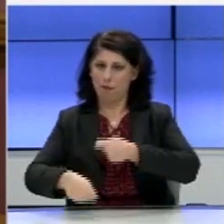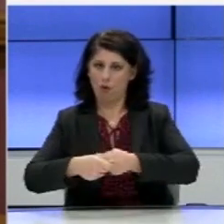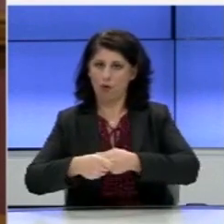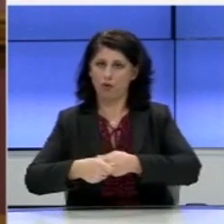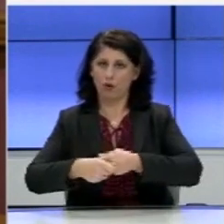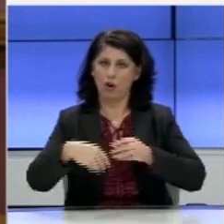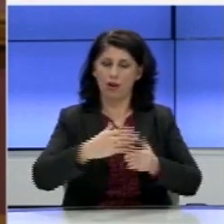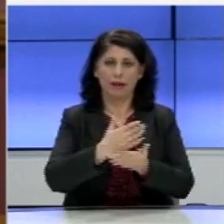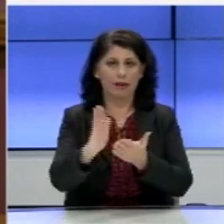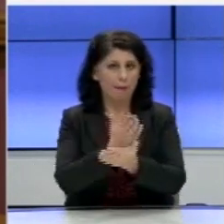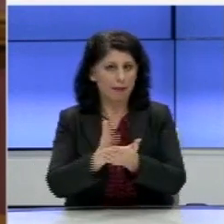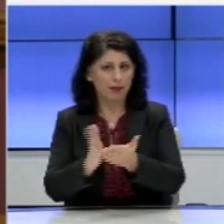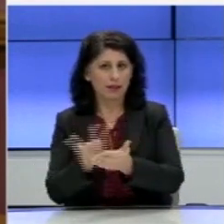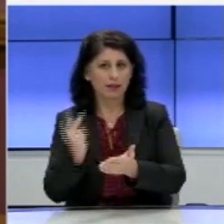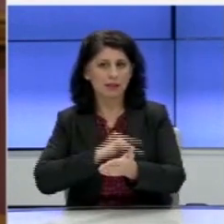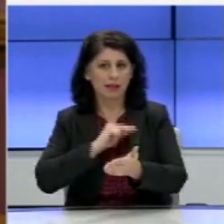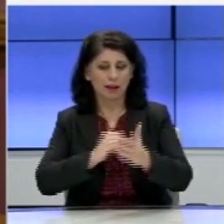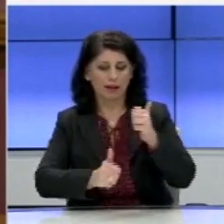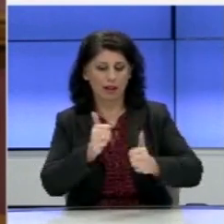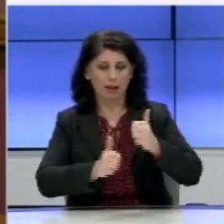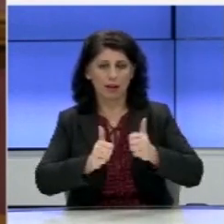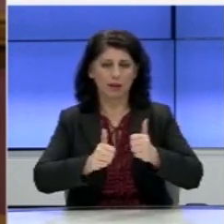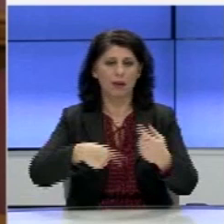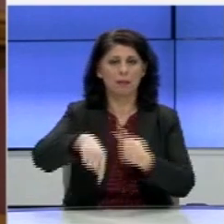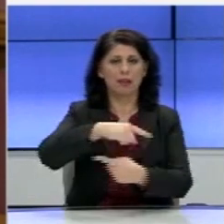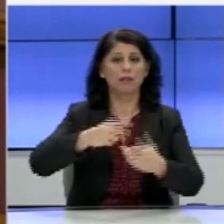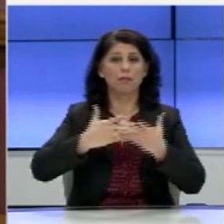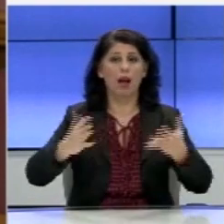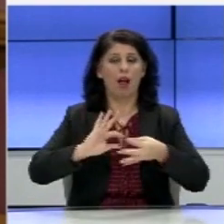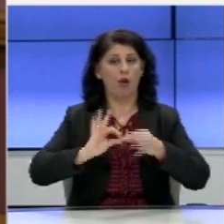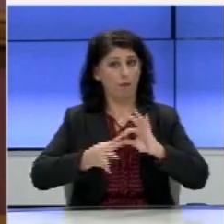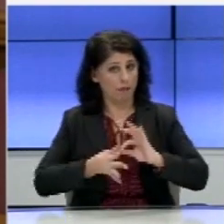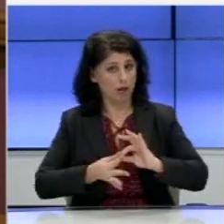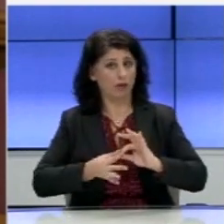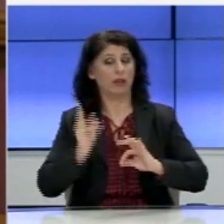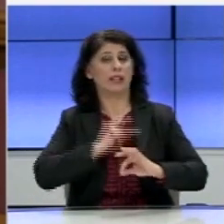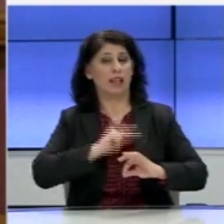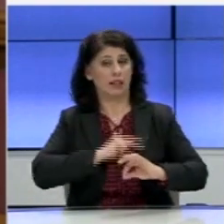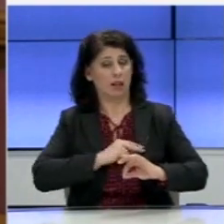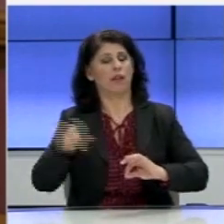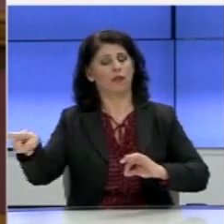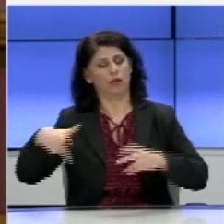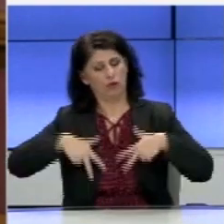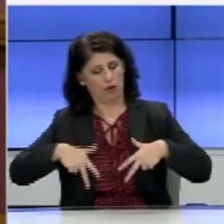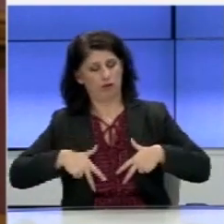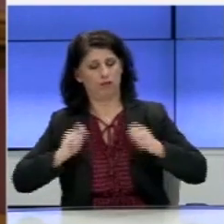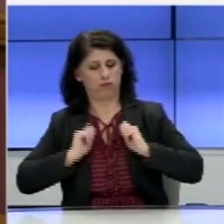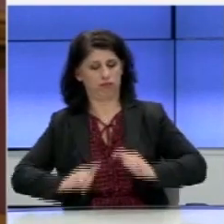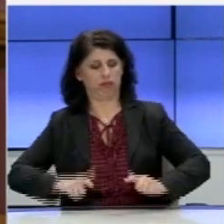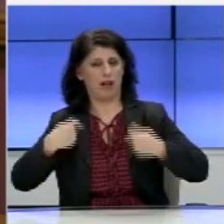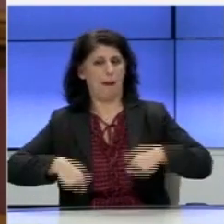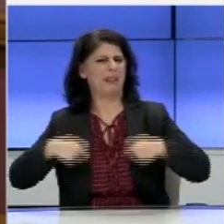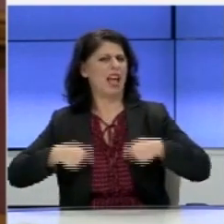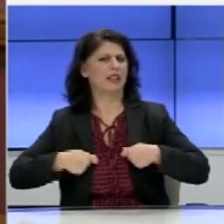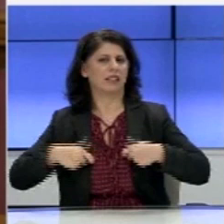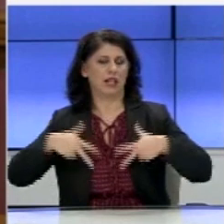υποτάσσεται πού? Στα κέρδη και τους ανταγωνισμούς μεταξύ των μεγάλων ομίλων και φυσικά των αντίστοιχων κρατών, των καπιταλιστικών κρατών. Και σε